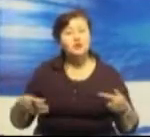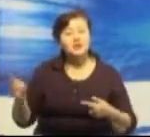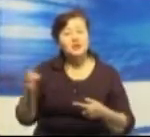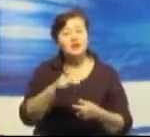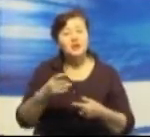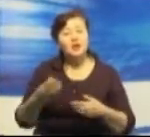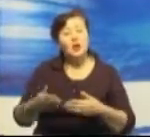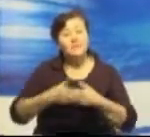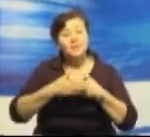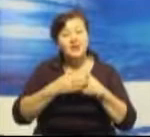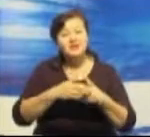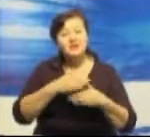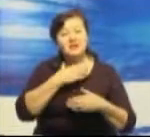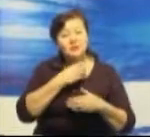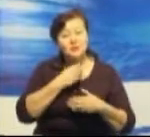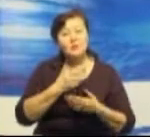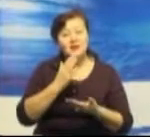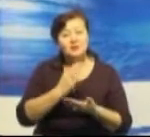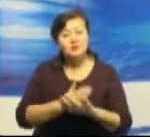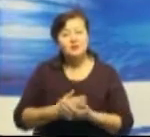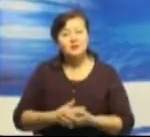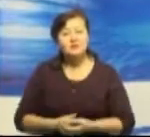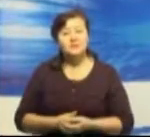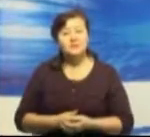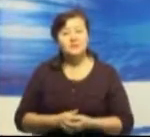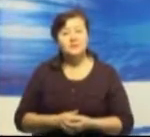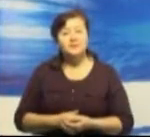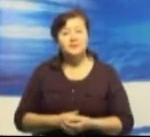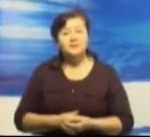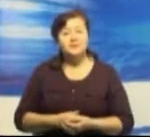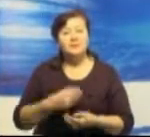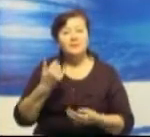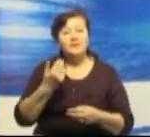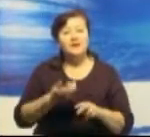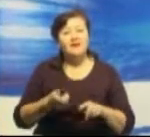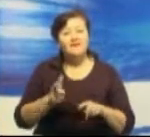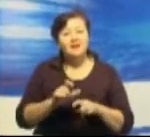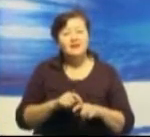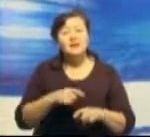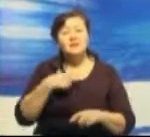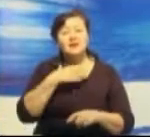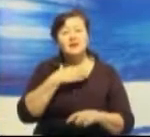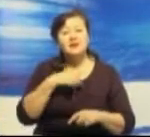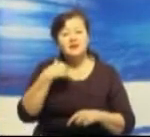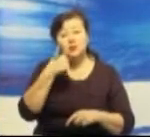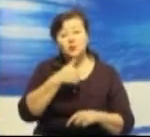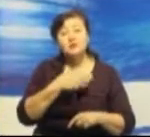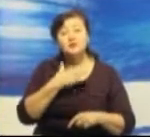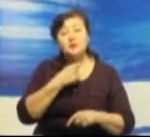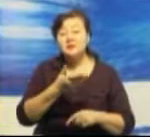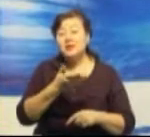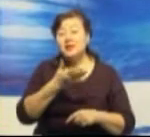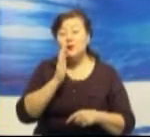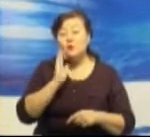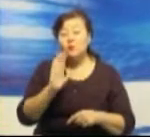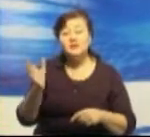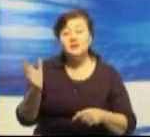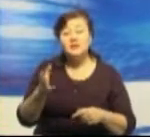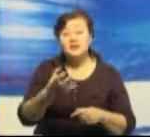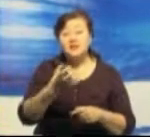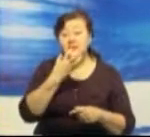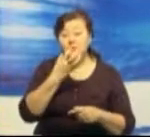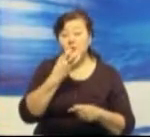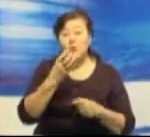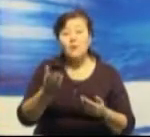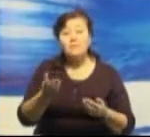прилегающие к Семипалатинскому ядерному полигону. В этом году отопительный сезон в Семей пройдет без осложнений, заявляют